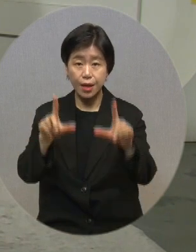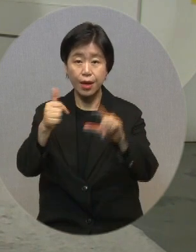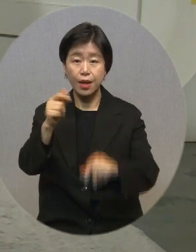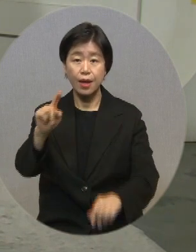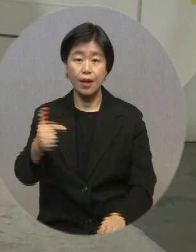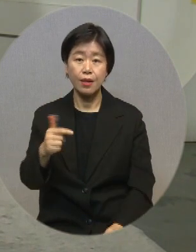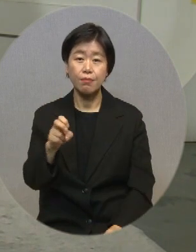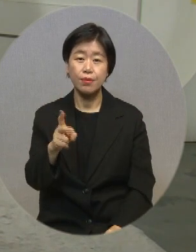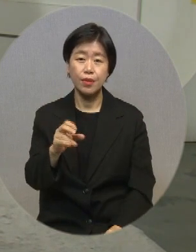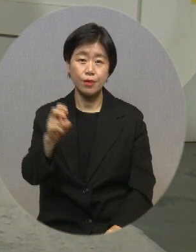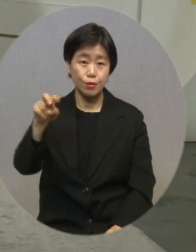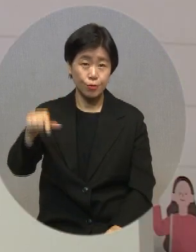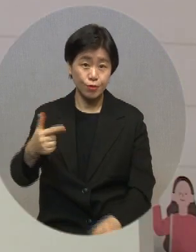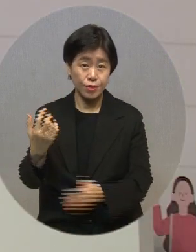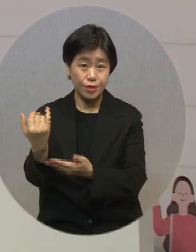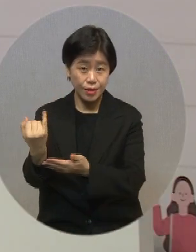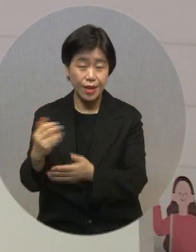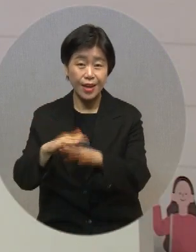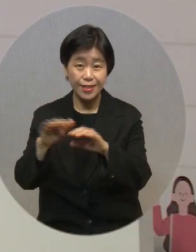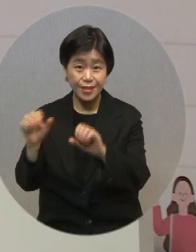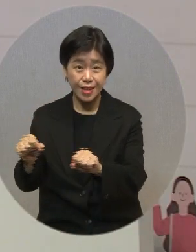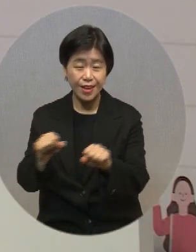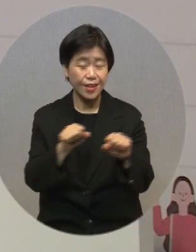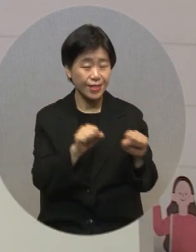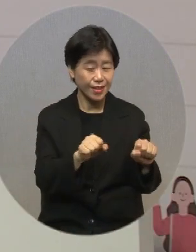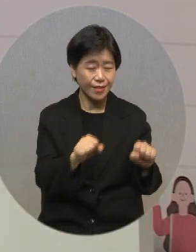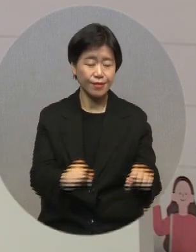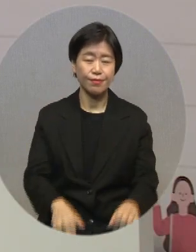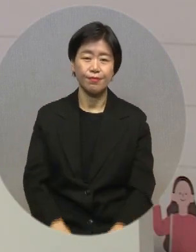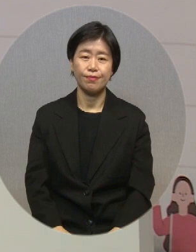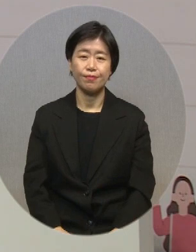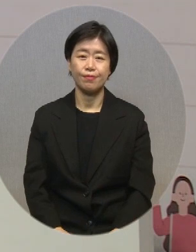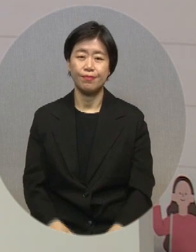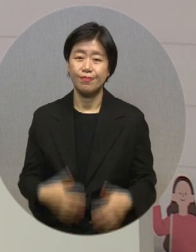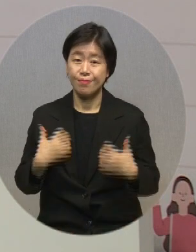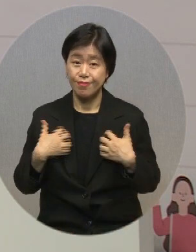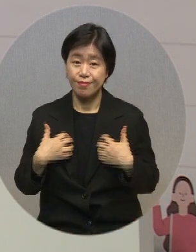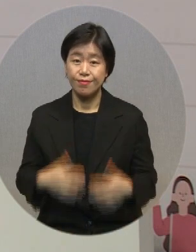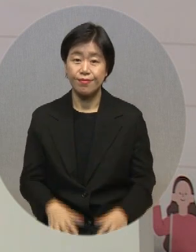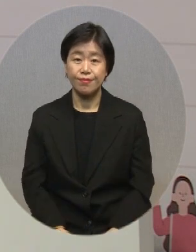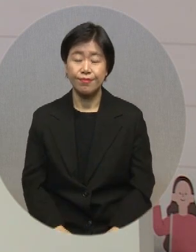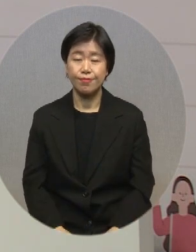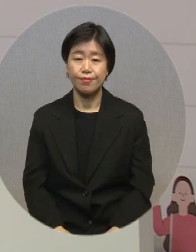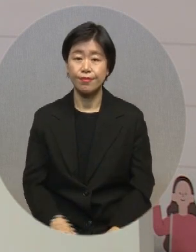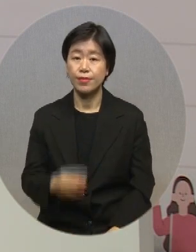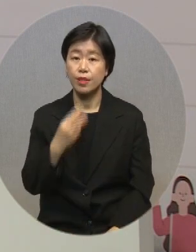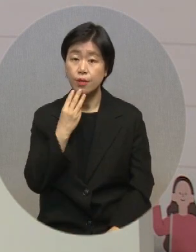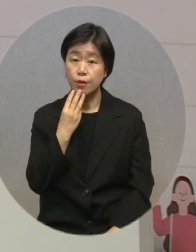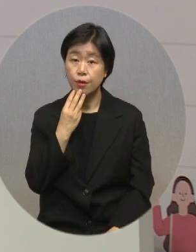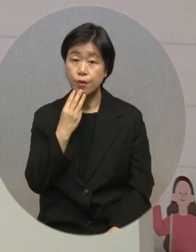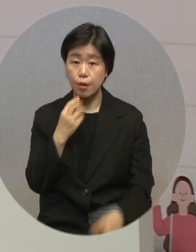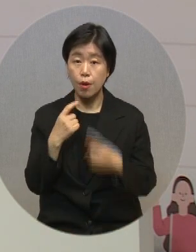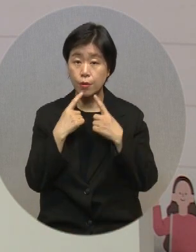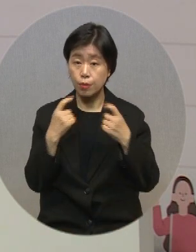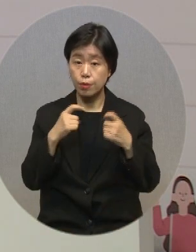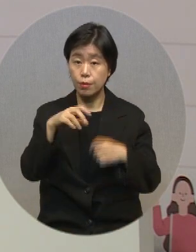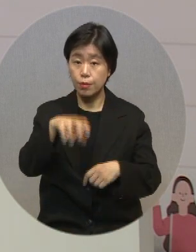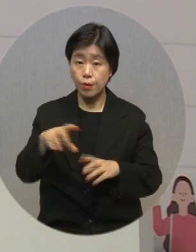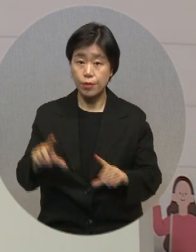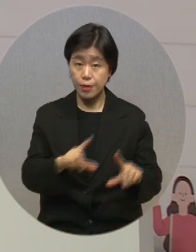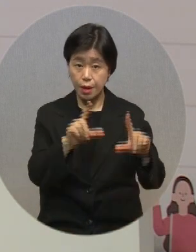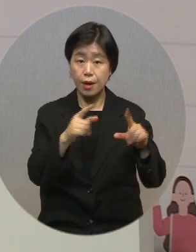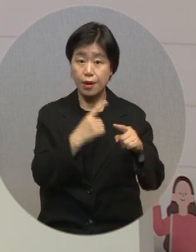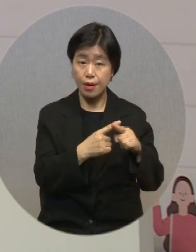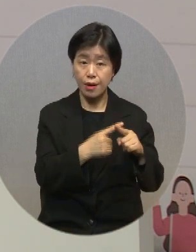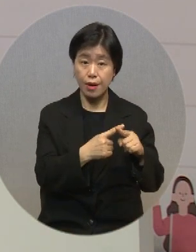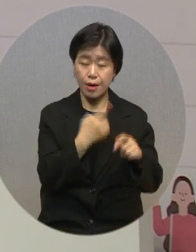되겠는데요. 안녕하십니까? 안녕하세요, 선생님. 반갑습니다. 네, 반갑습니다. 서울 동대문구에서 사시다가 4년